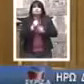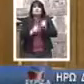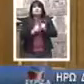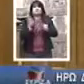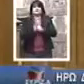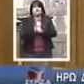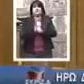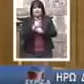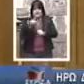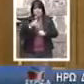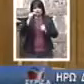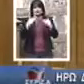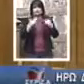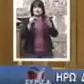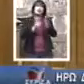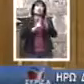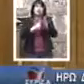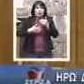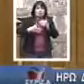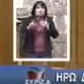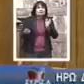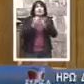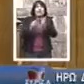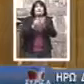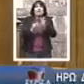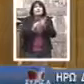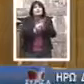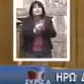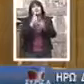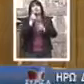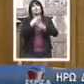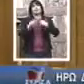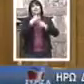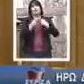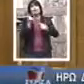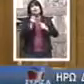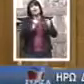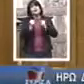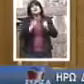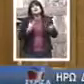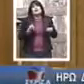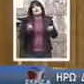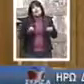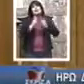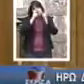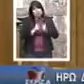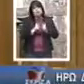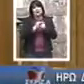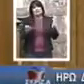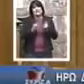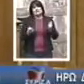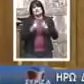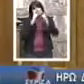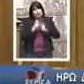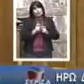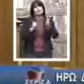περάσετε εντός και εκτός Βουλής στο επόμενο διάστημα, κάνοντας χρήση των ίδιων προσχημάτων. Πάμε τώρα και στο ό,τι